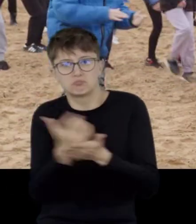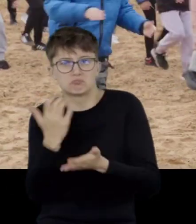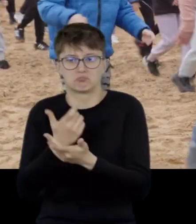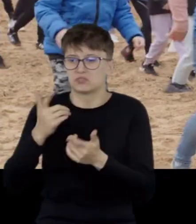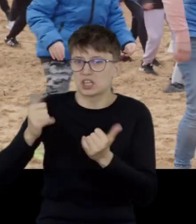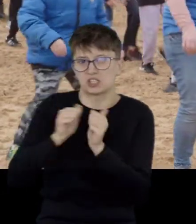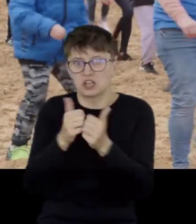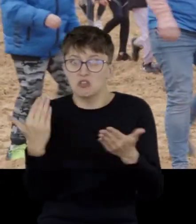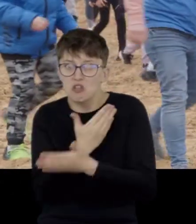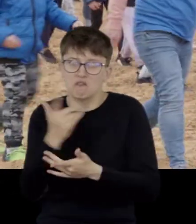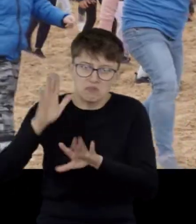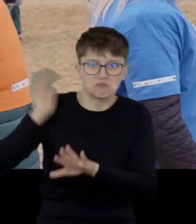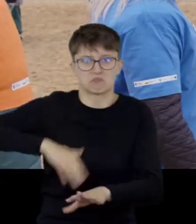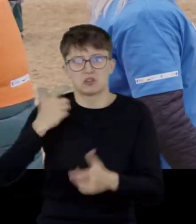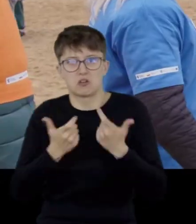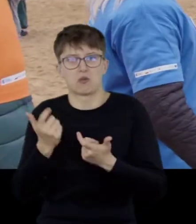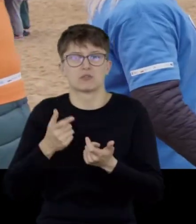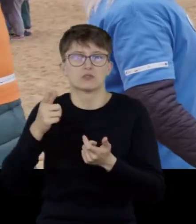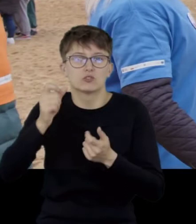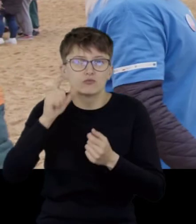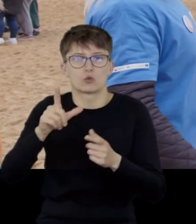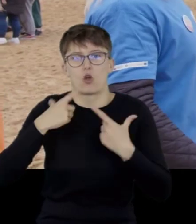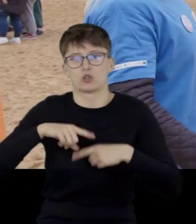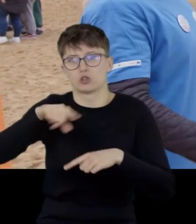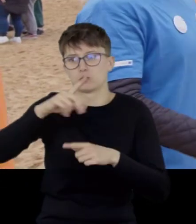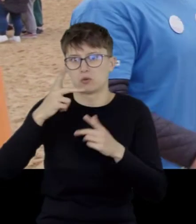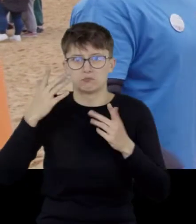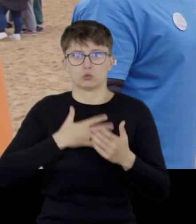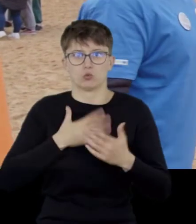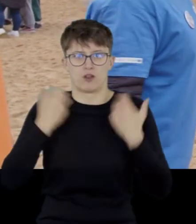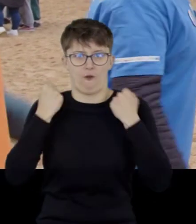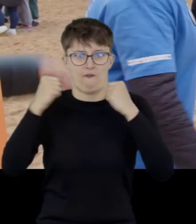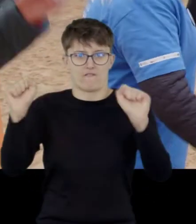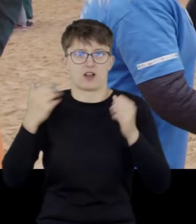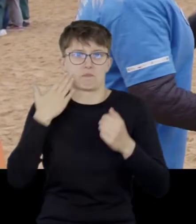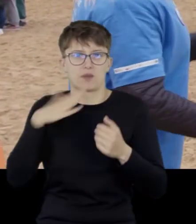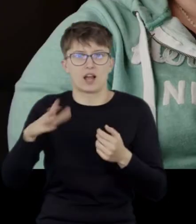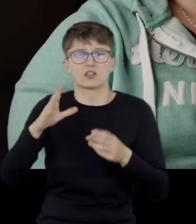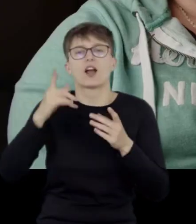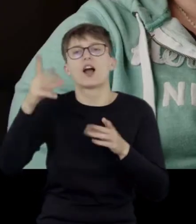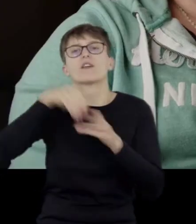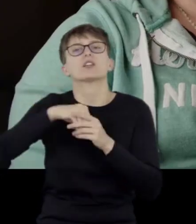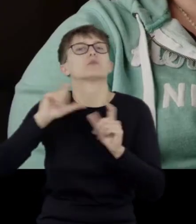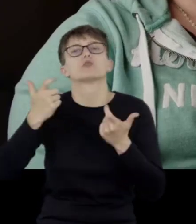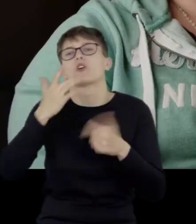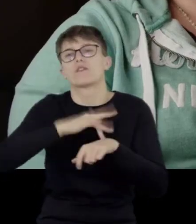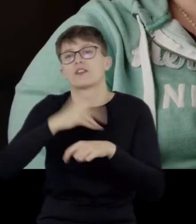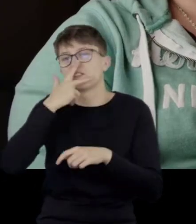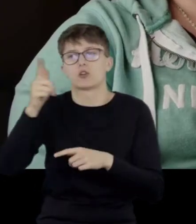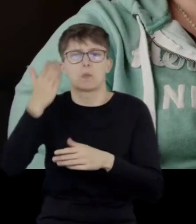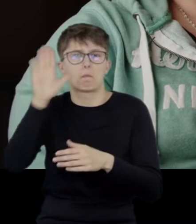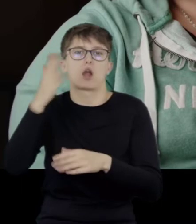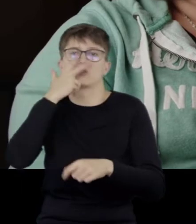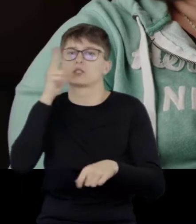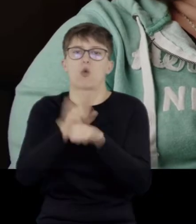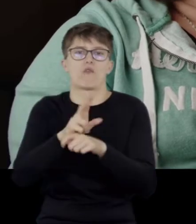podejmują wszelkiego rodzaju wyzwania, stali się tacy bardziej odważni. Ale może to wynikać przede wszystkim z tego, że